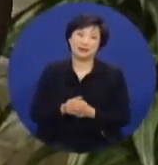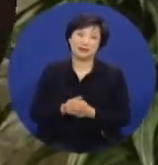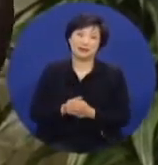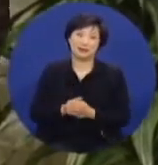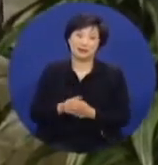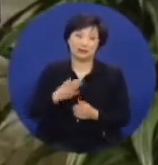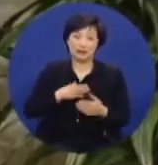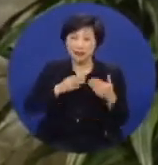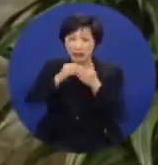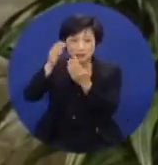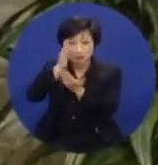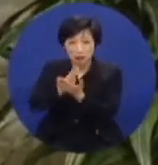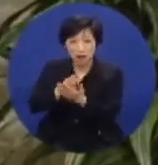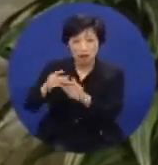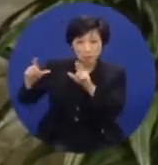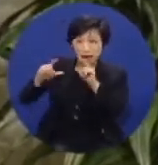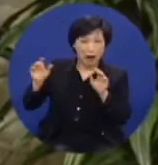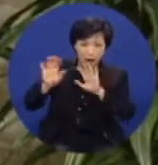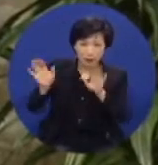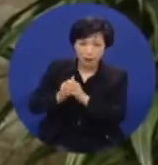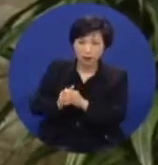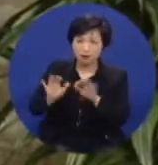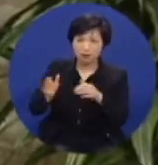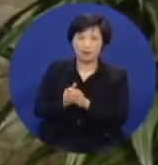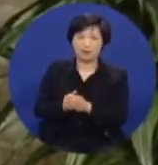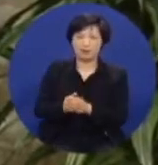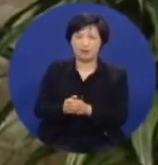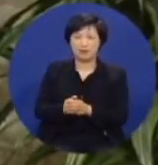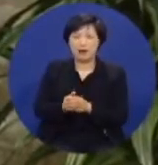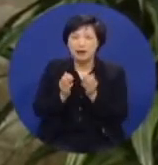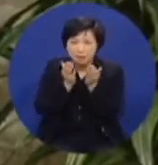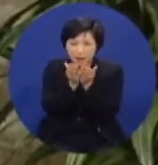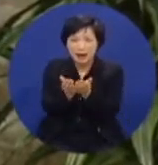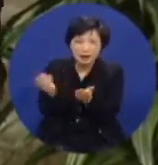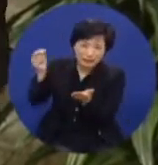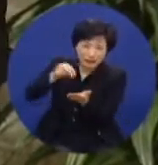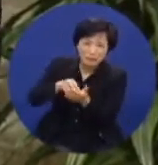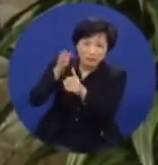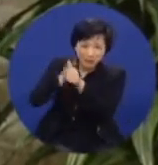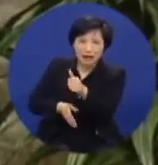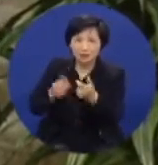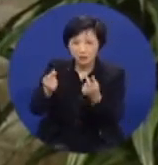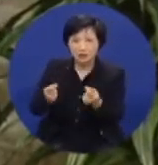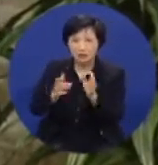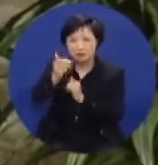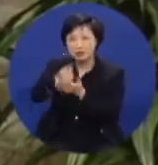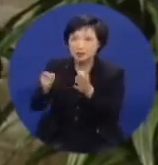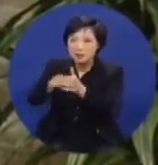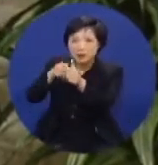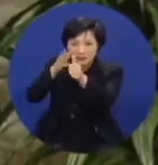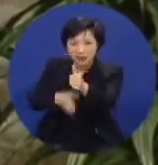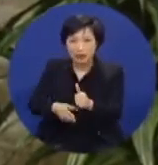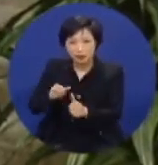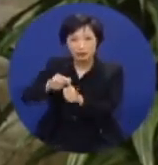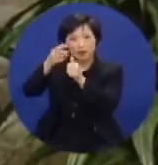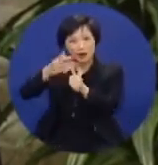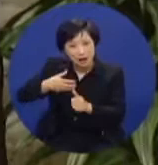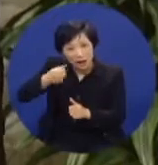가지말라 게도 악수로 체 황주 에 타자 예수 믿자 살자